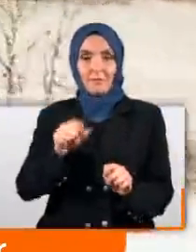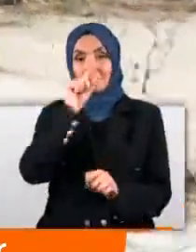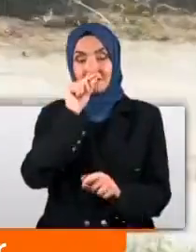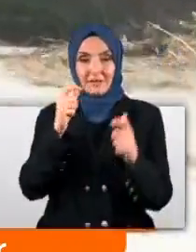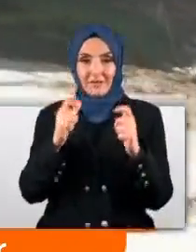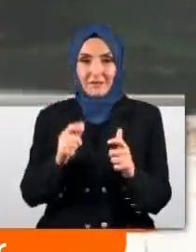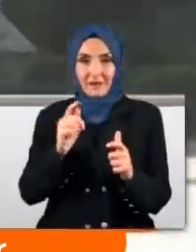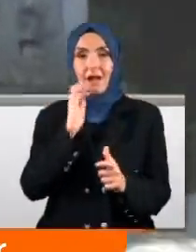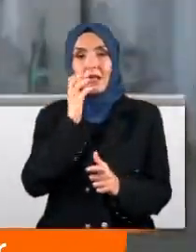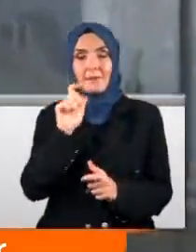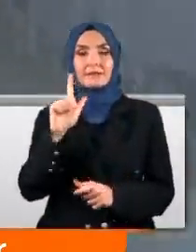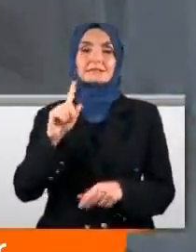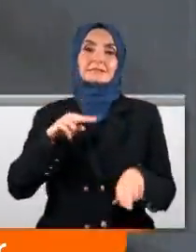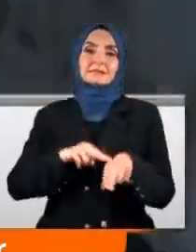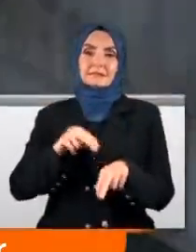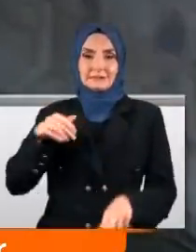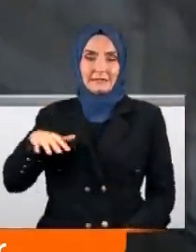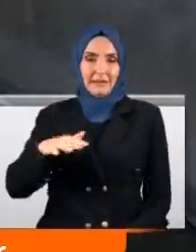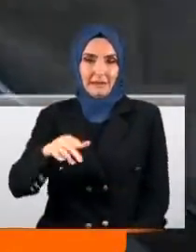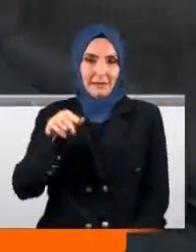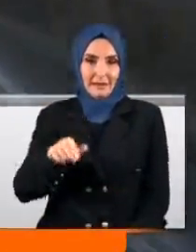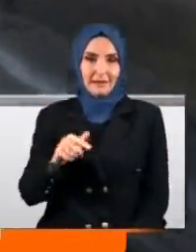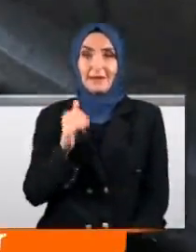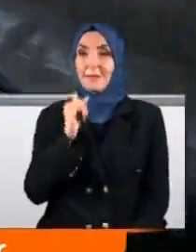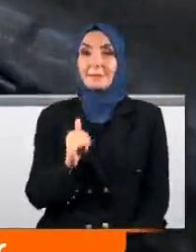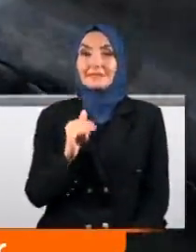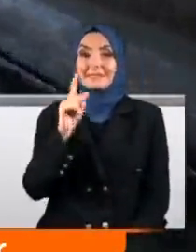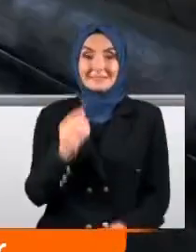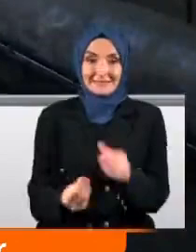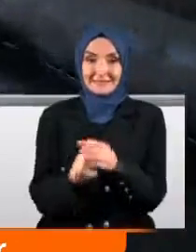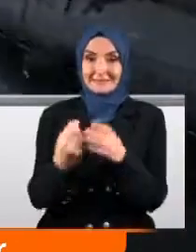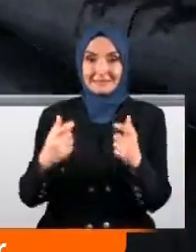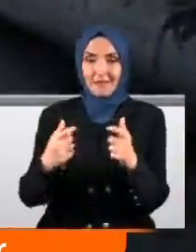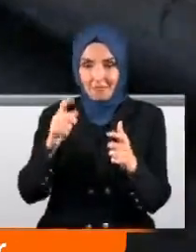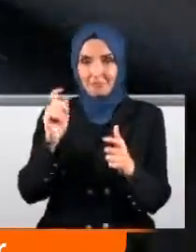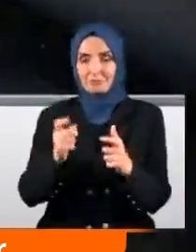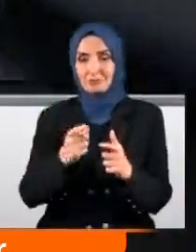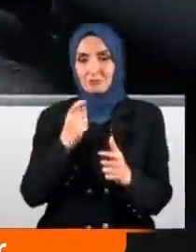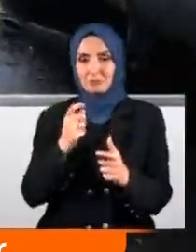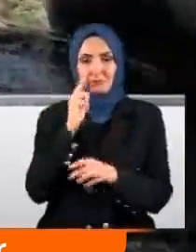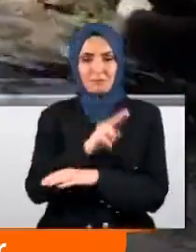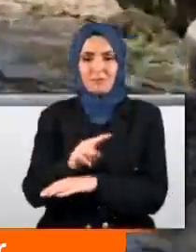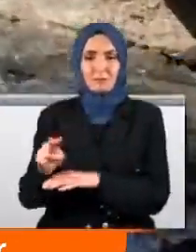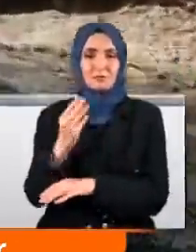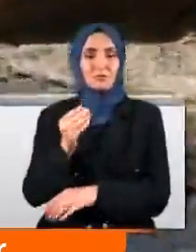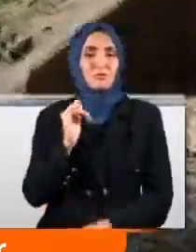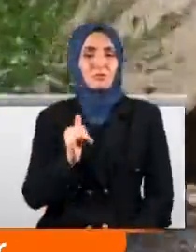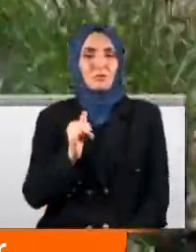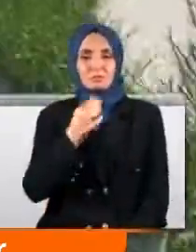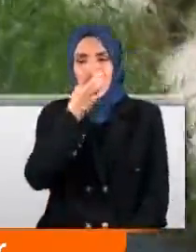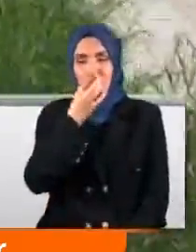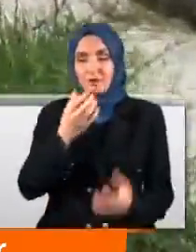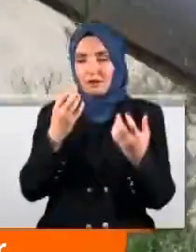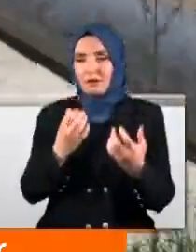Deresi'nin kaynağını, pislik kaynağını bulmuş durumdayız. Manzara son derece ürkütücü. Çok ağır bir koku var, nefes